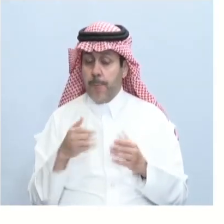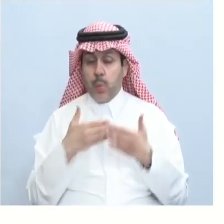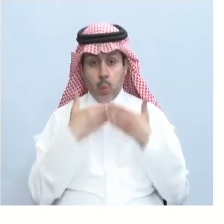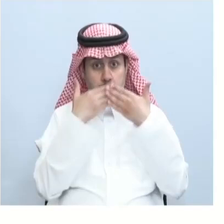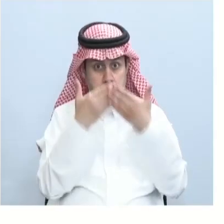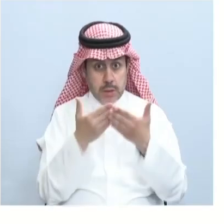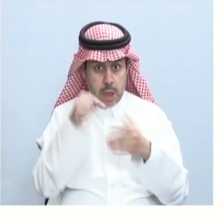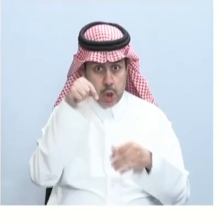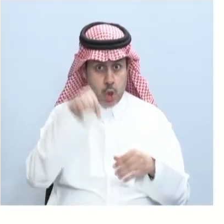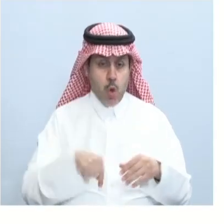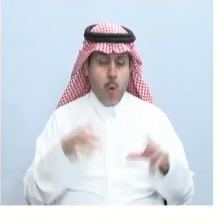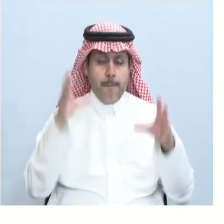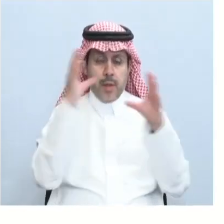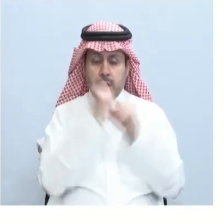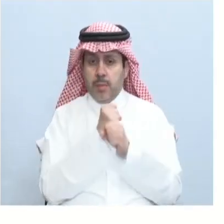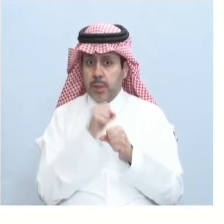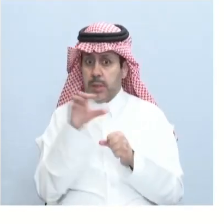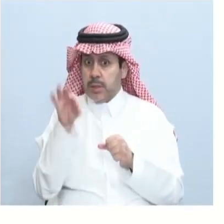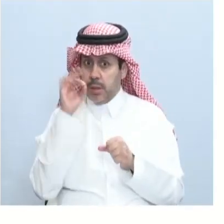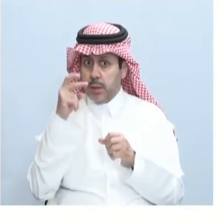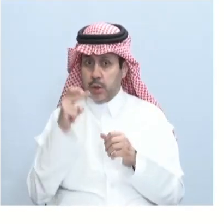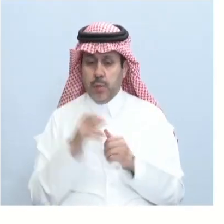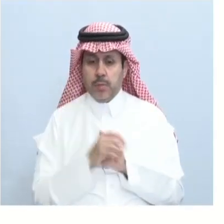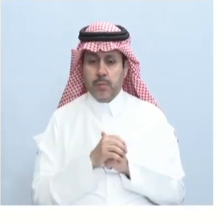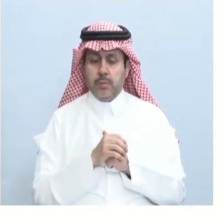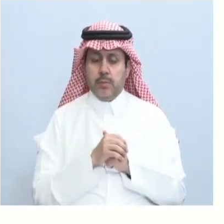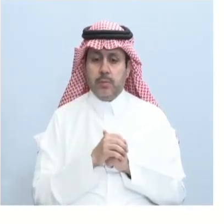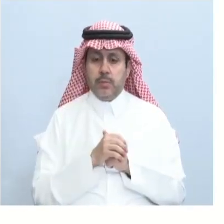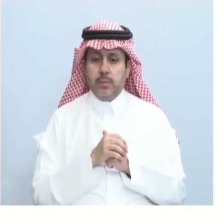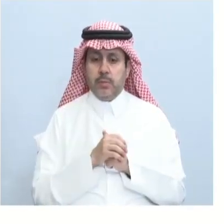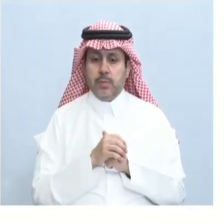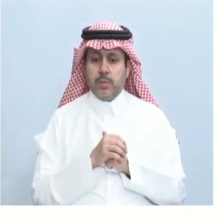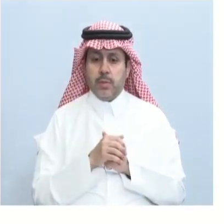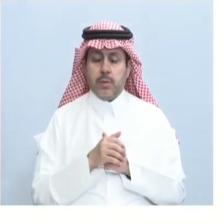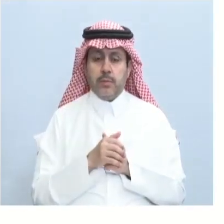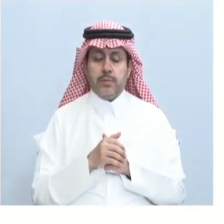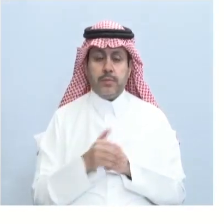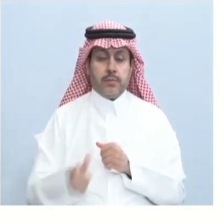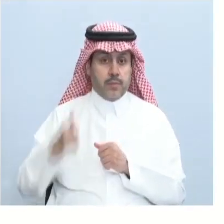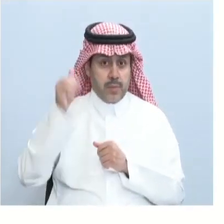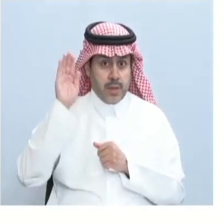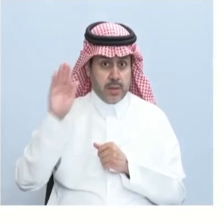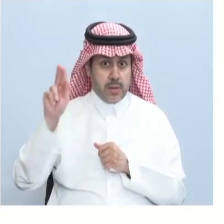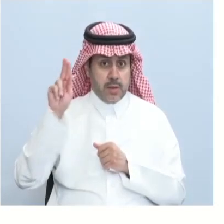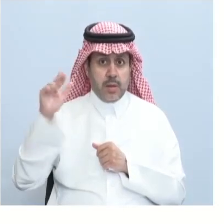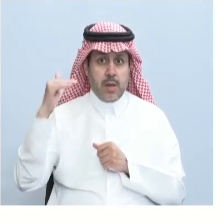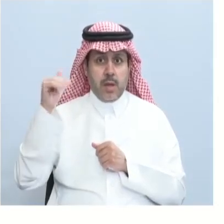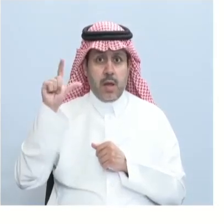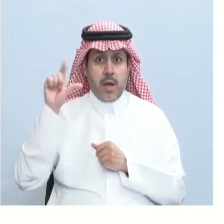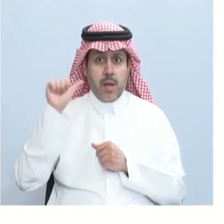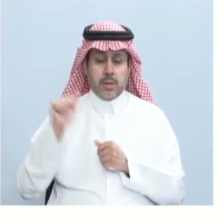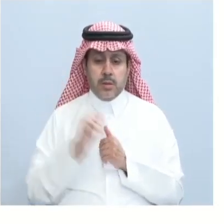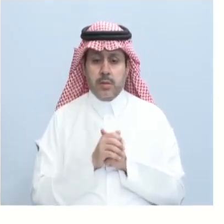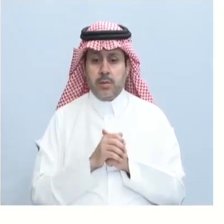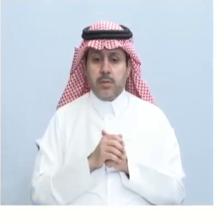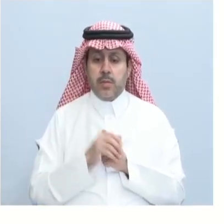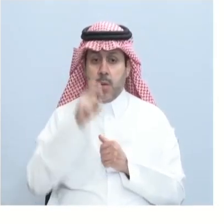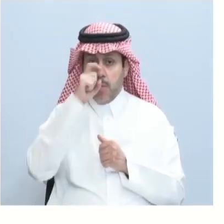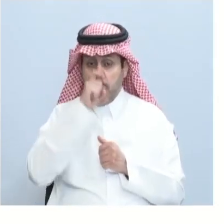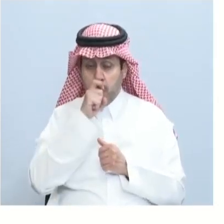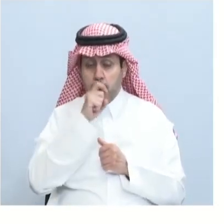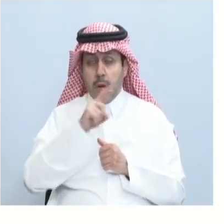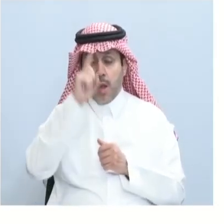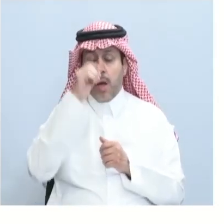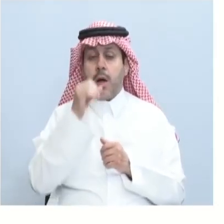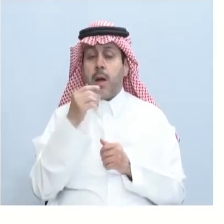يوم القيامه فاريد منك تستنبط الاجابه استخلص استخلص المامورات التي امر الله الله